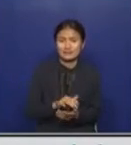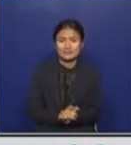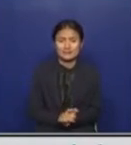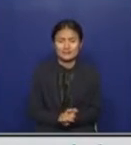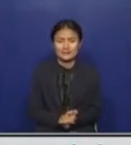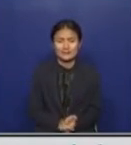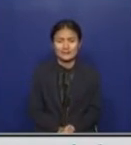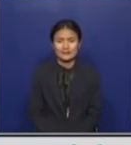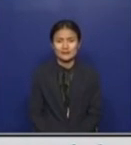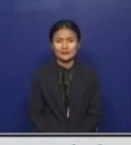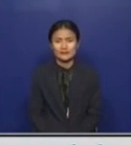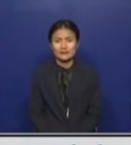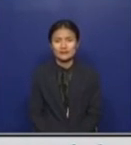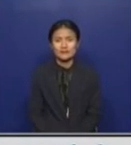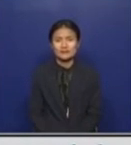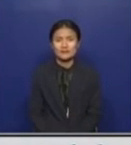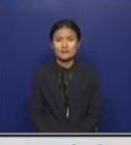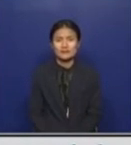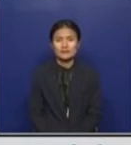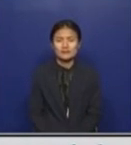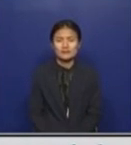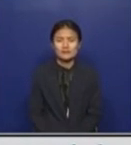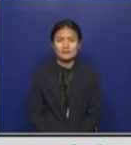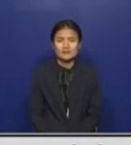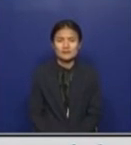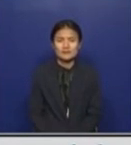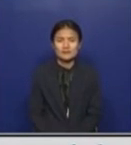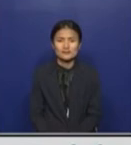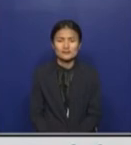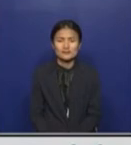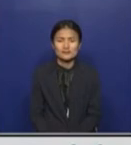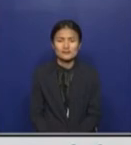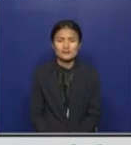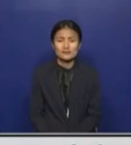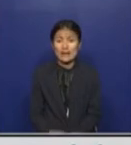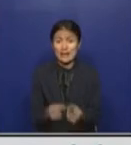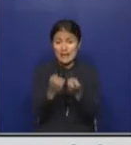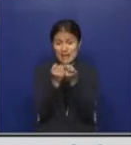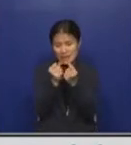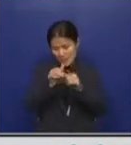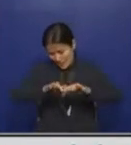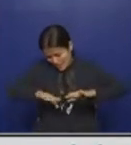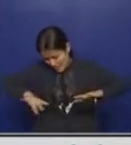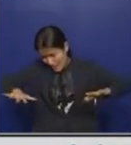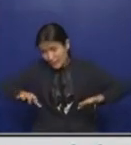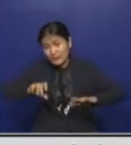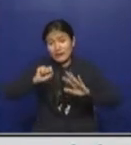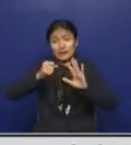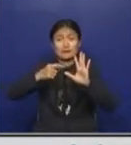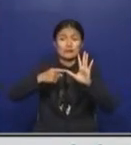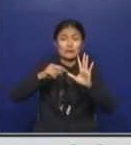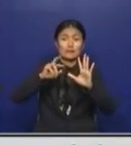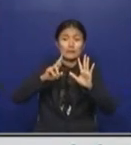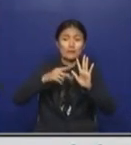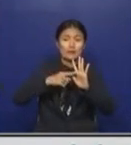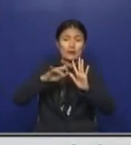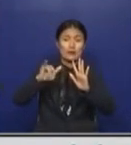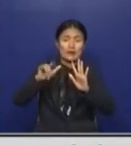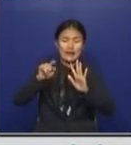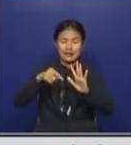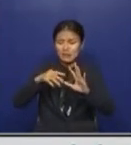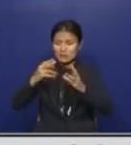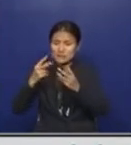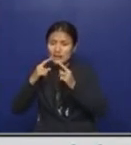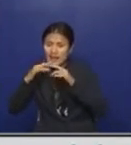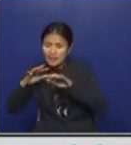ไลด์ต่อไปนะคะหาดสำราญนั้นเป็นพื้นที่ไม่มีการกัดเซาะชายฝั่ง